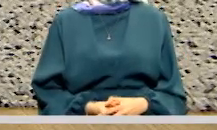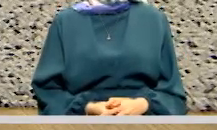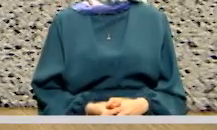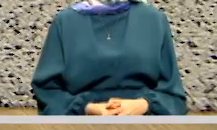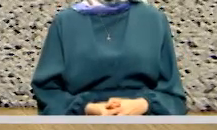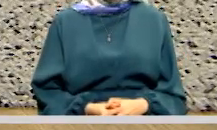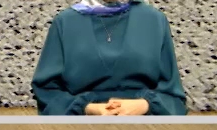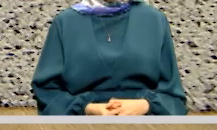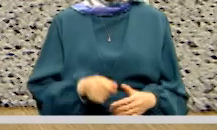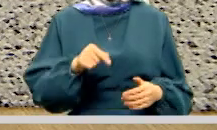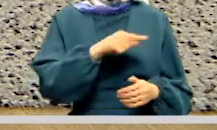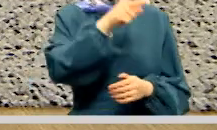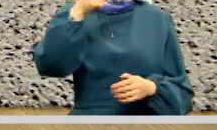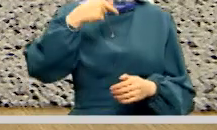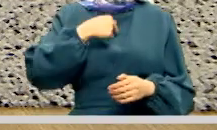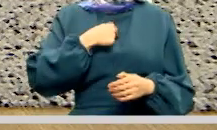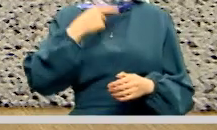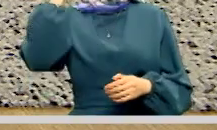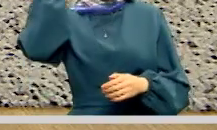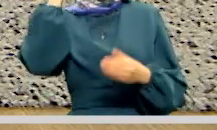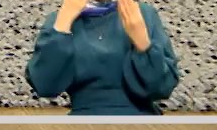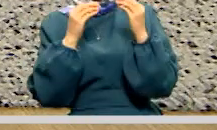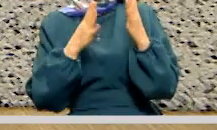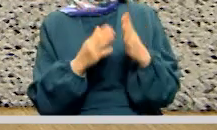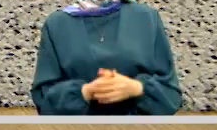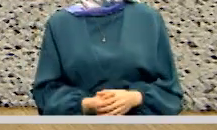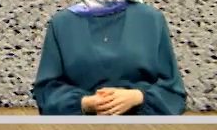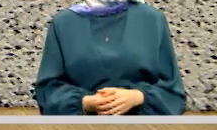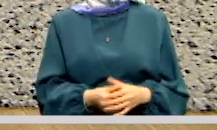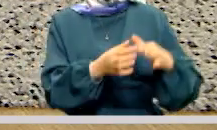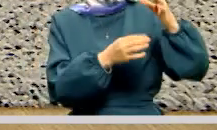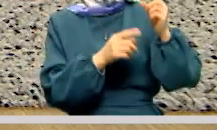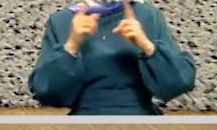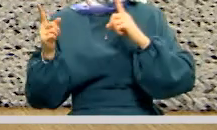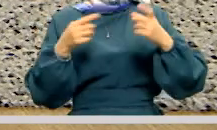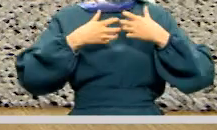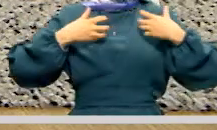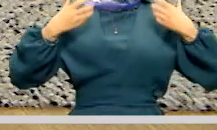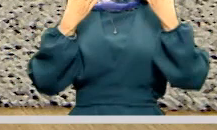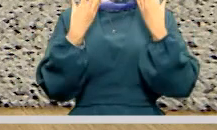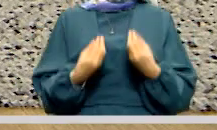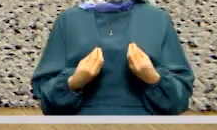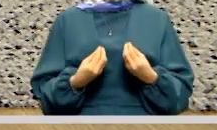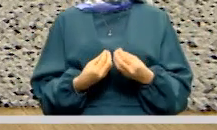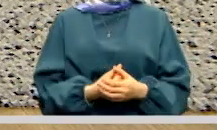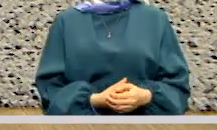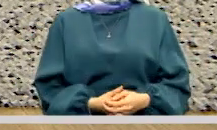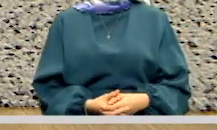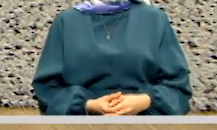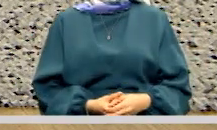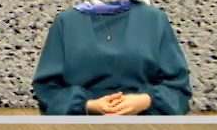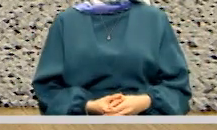en büyük handikaplarımızdan bir tanesi yani insanın birbirine Güven duyması Aslında birçok şeyi